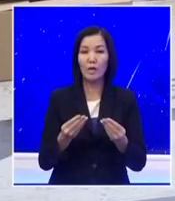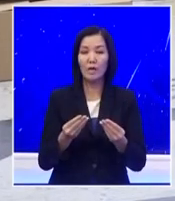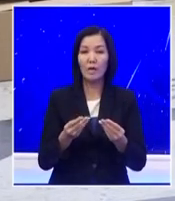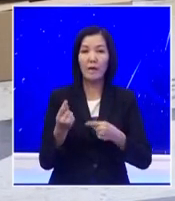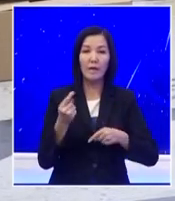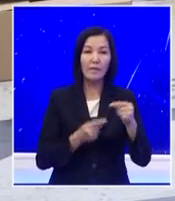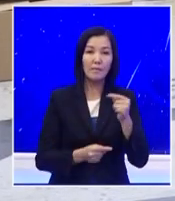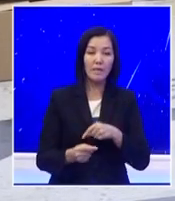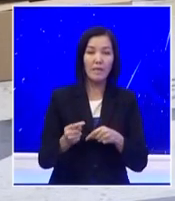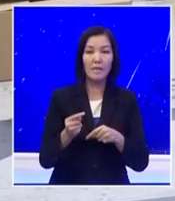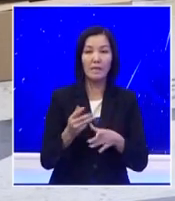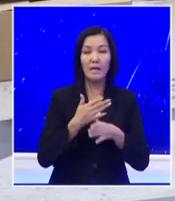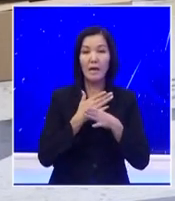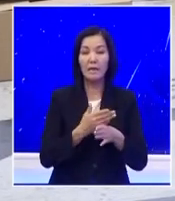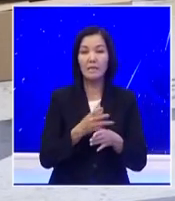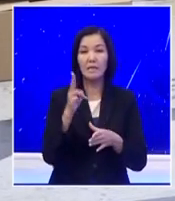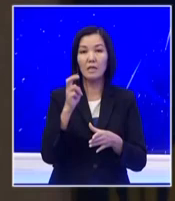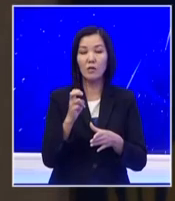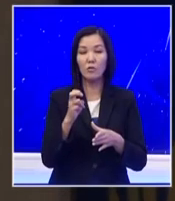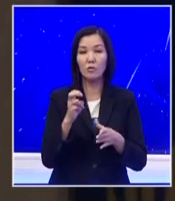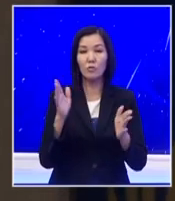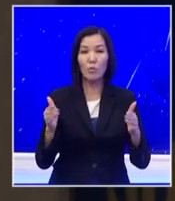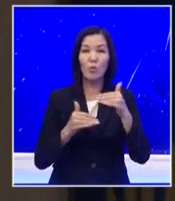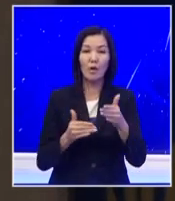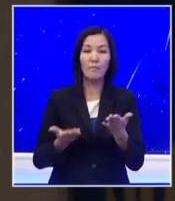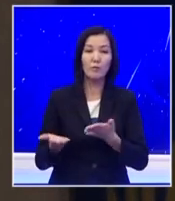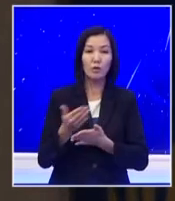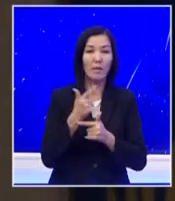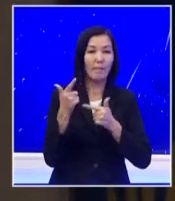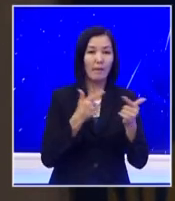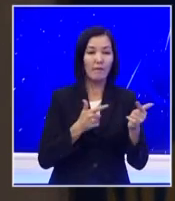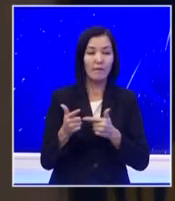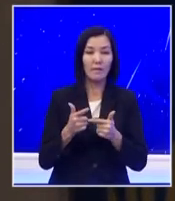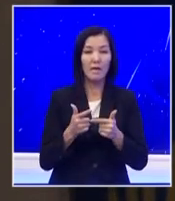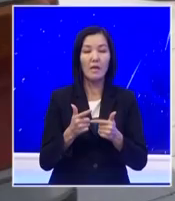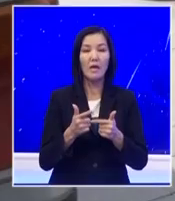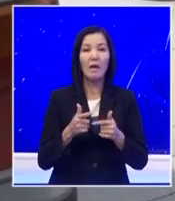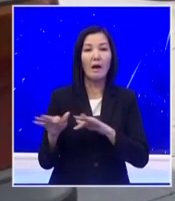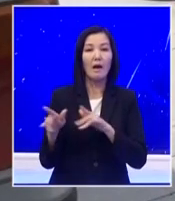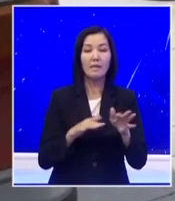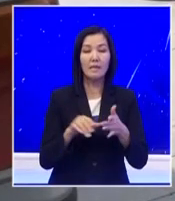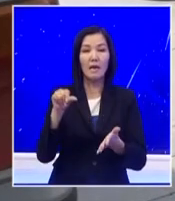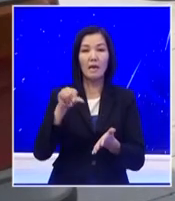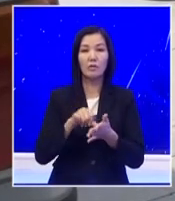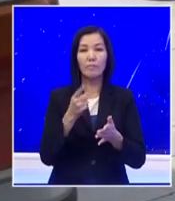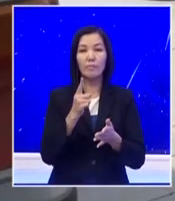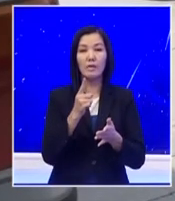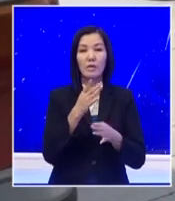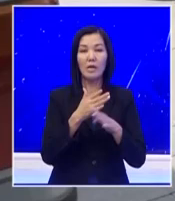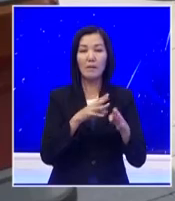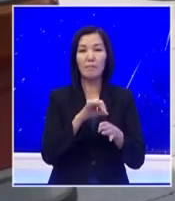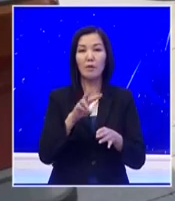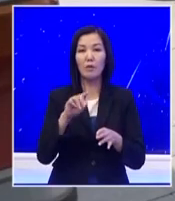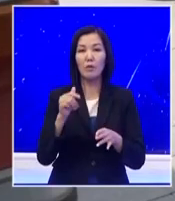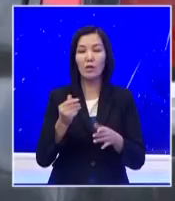арқасында 200 қорап жинады. Жақсылықтың жаршысы акциясына қатысушылар 1,5 миллион теңге қаражат жинаған.